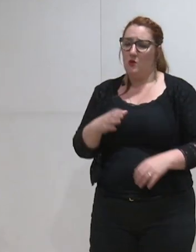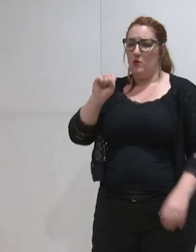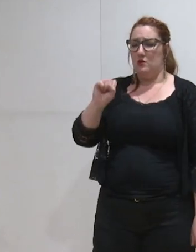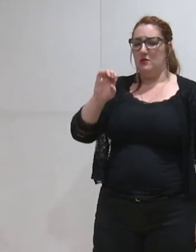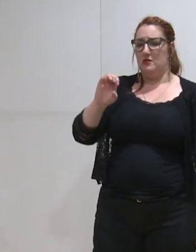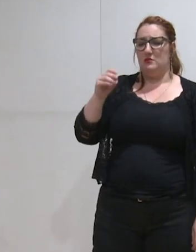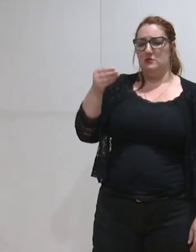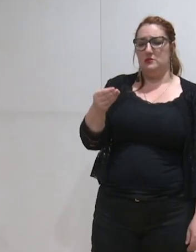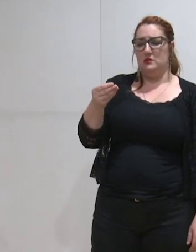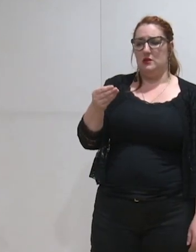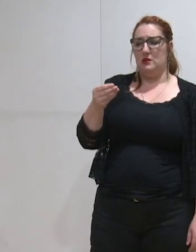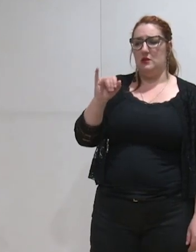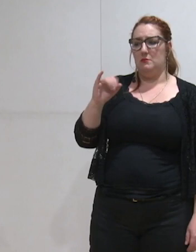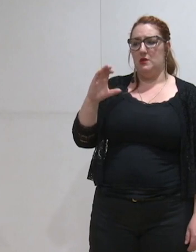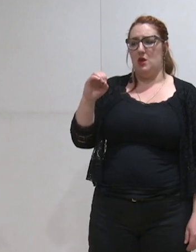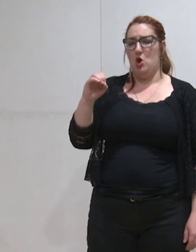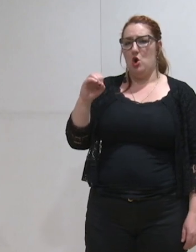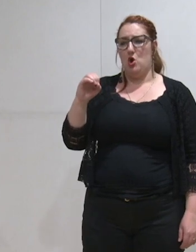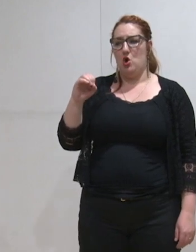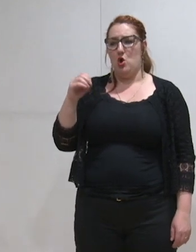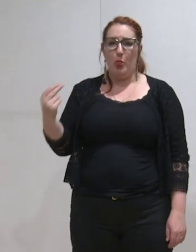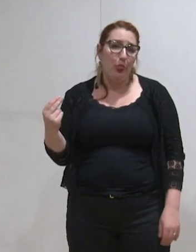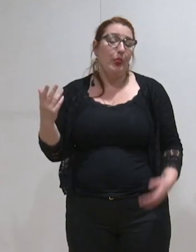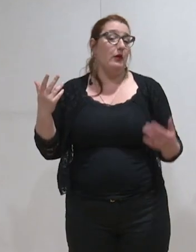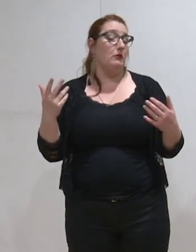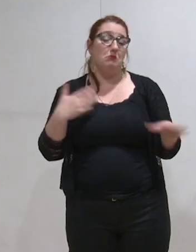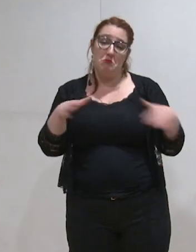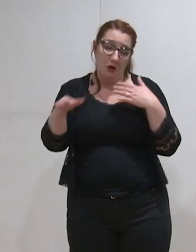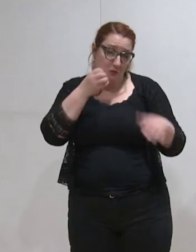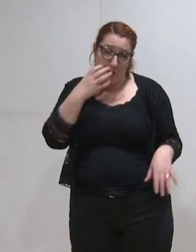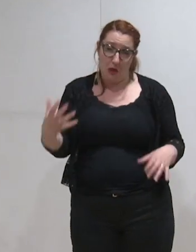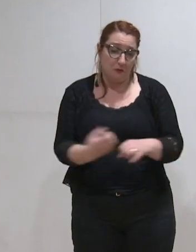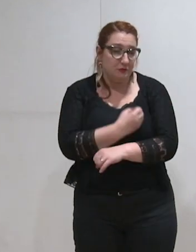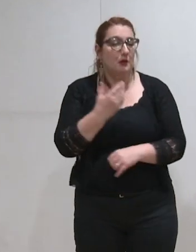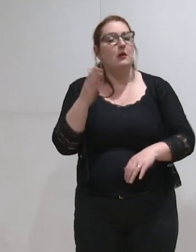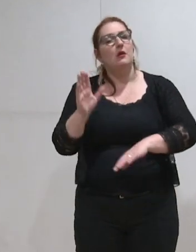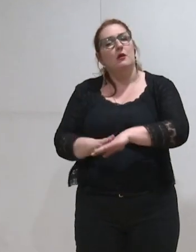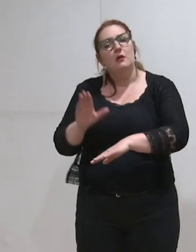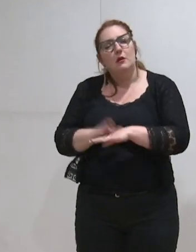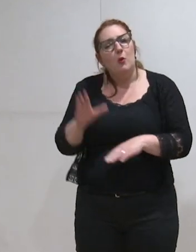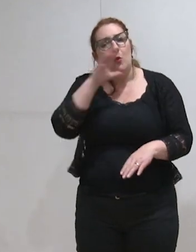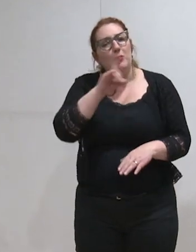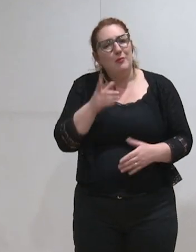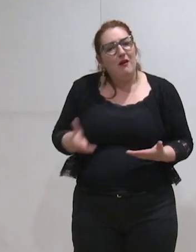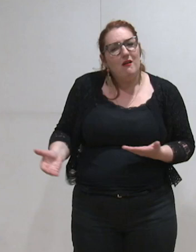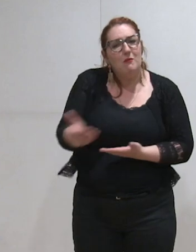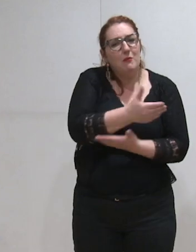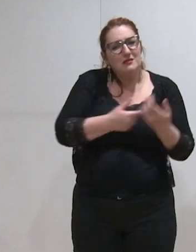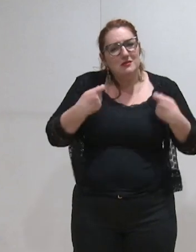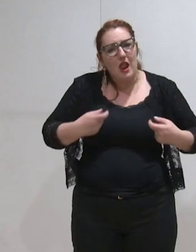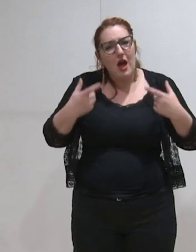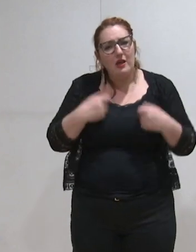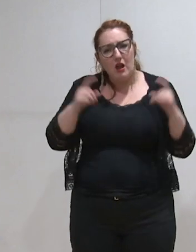est de des autres éléments que vous avez indiqué je tenais aussi à rappeler que non la masse salar n'a pas augmenté de 50 %